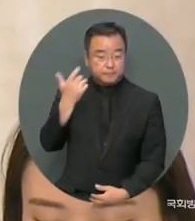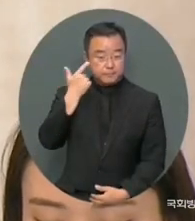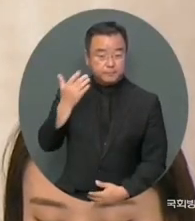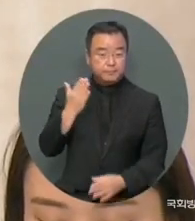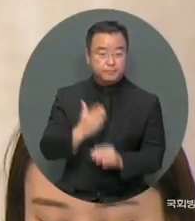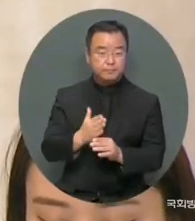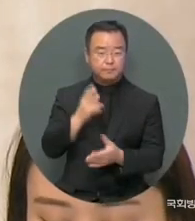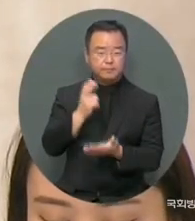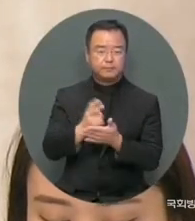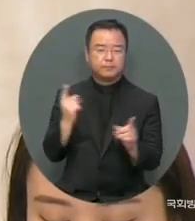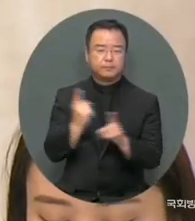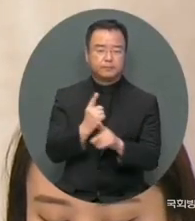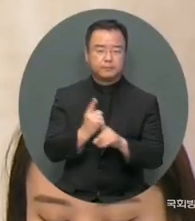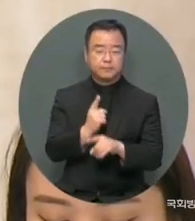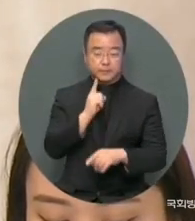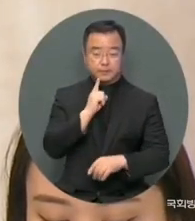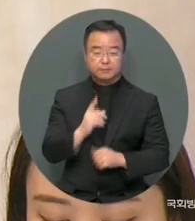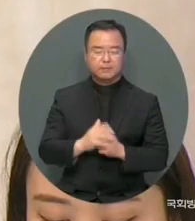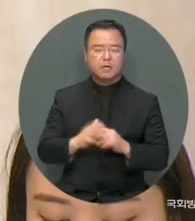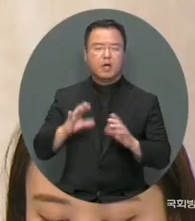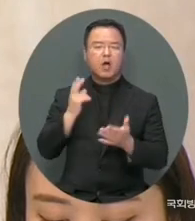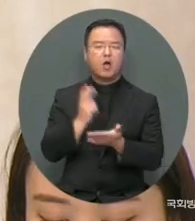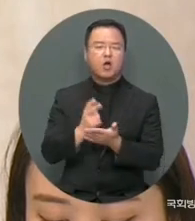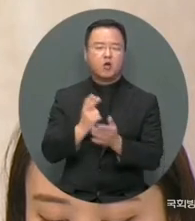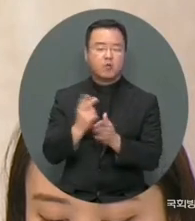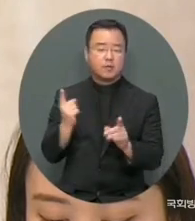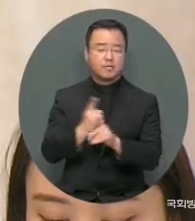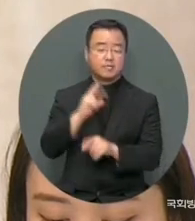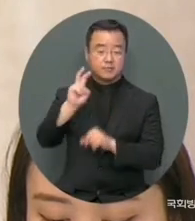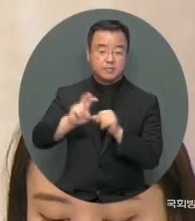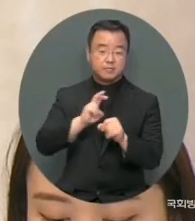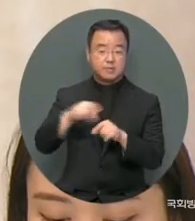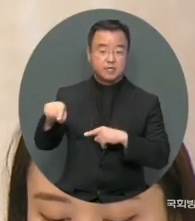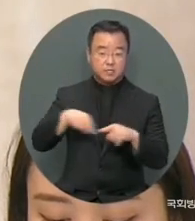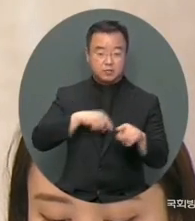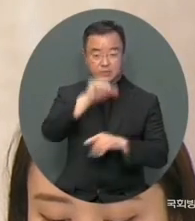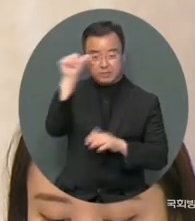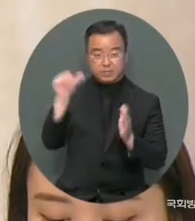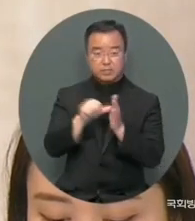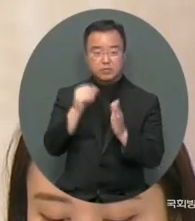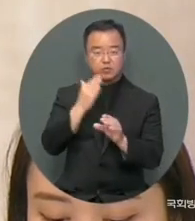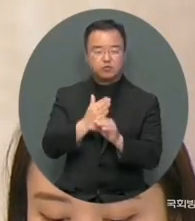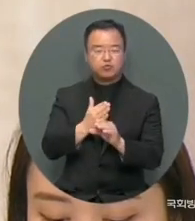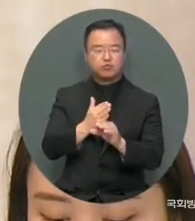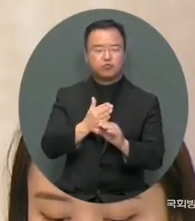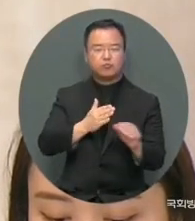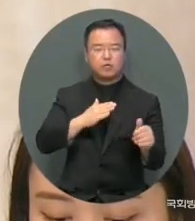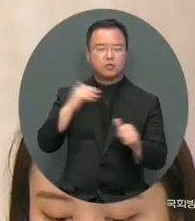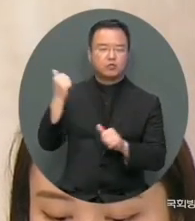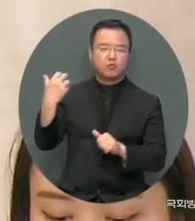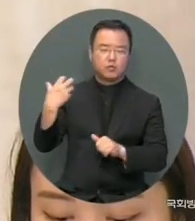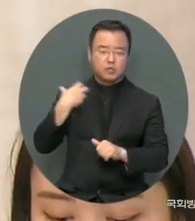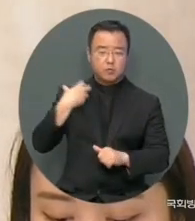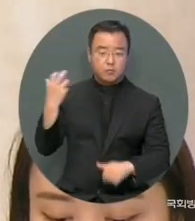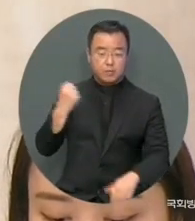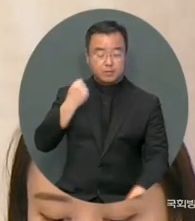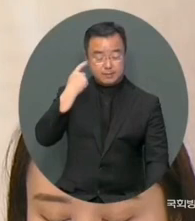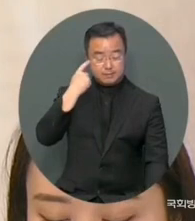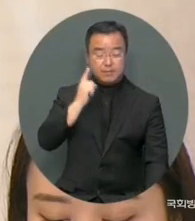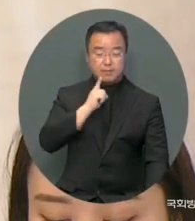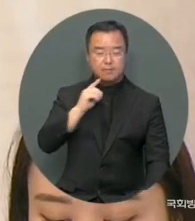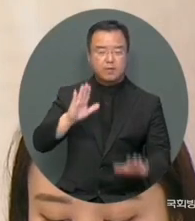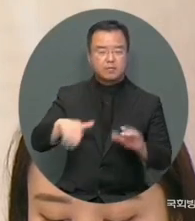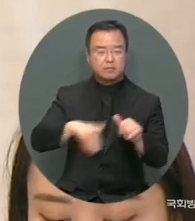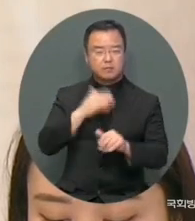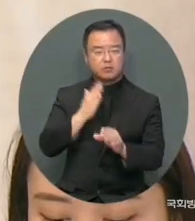나왔고 개헌을 20년 정치 인생의 소명으로 삼겠다고 말씀하신 적도 있는데요. 연초와 달리 현 시점에는